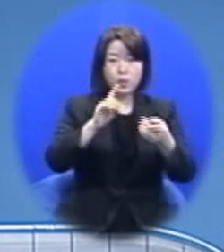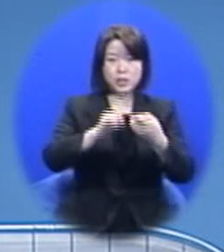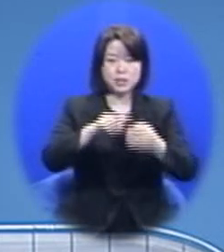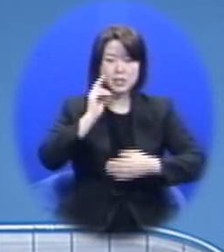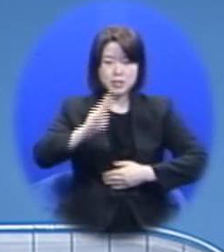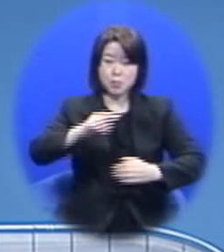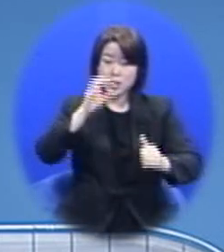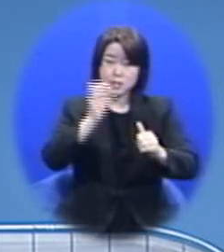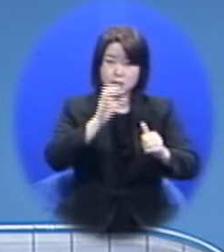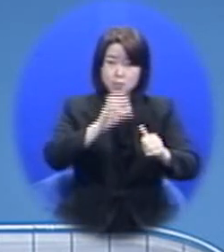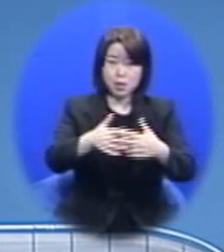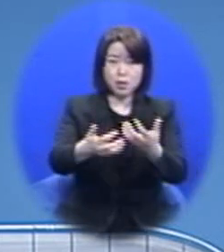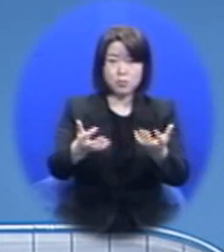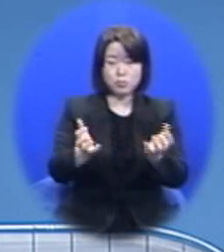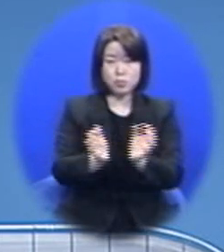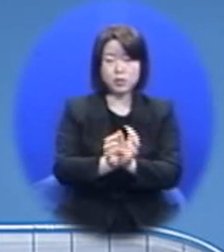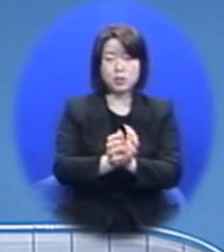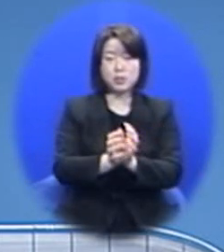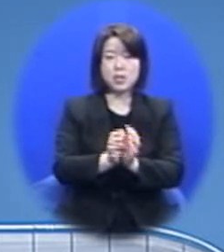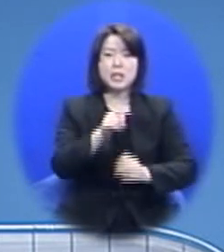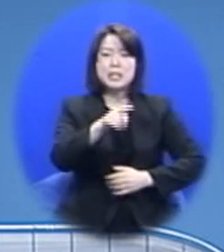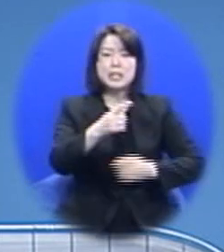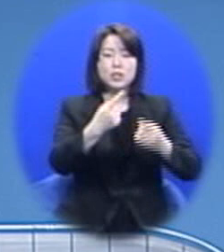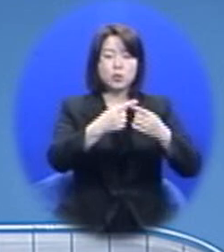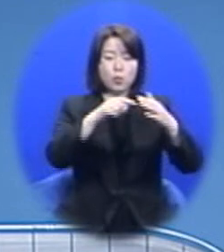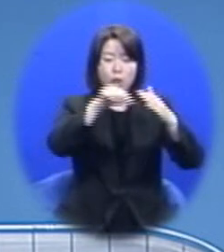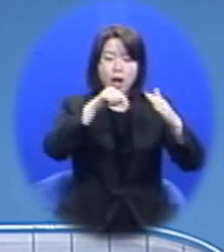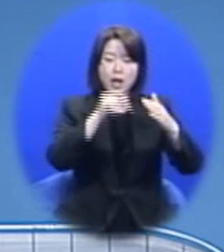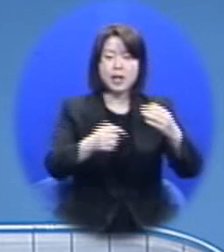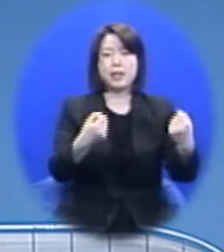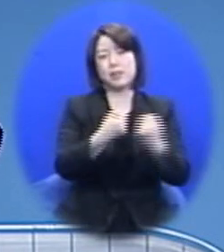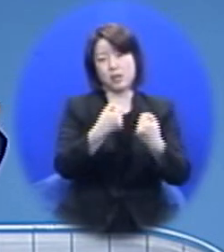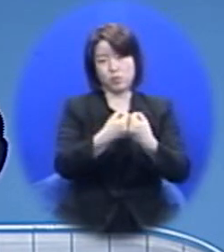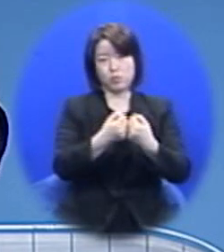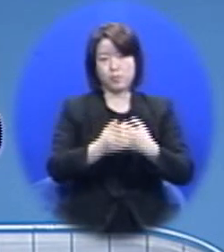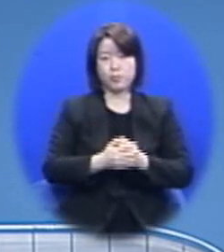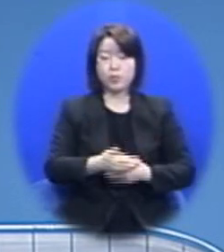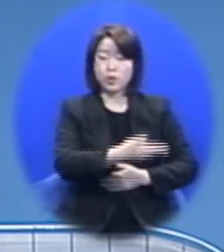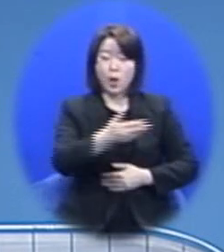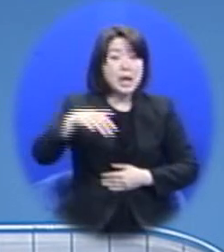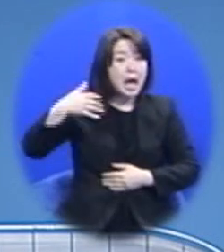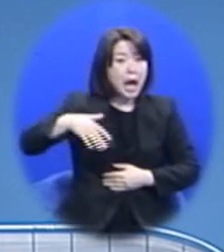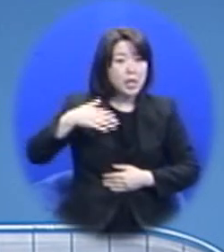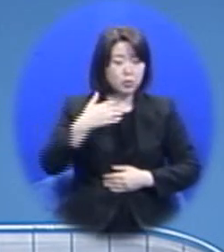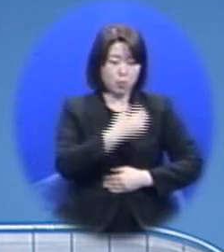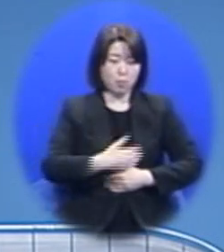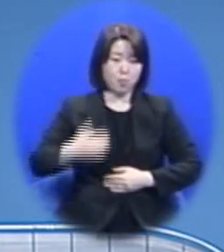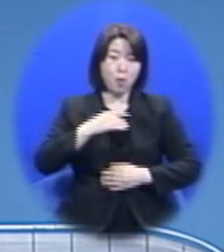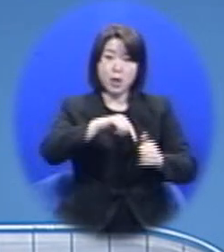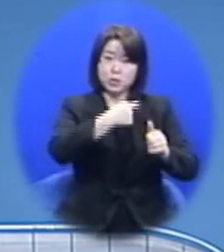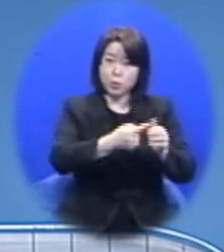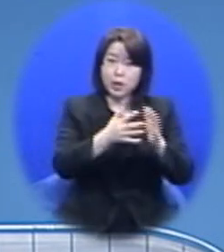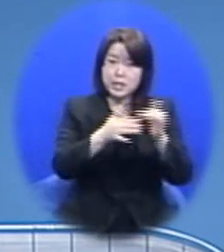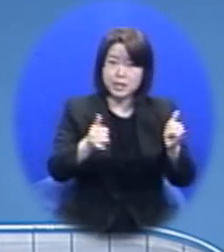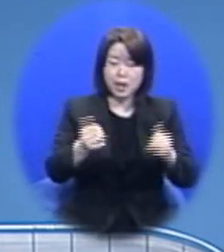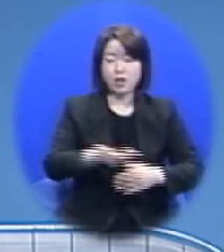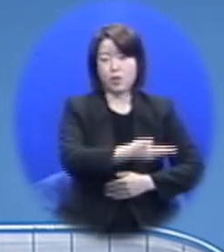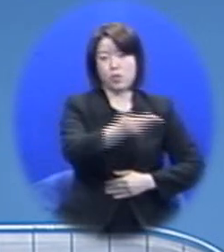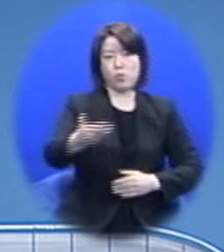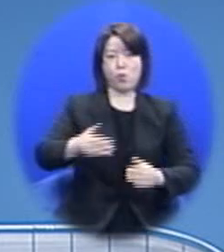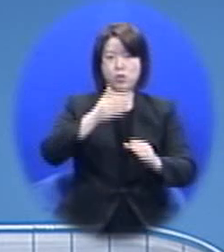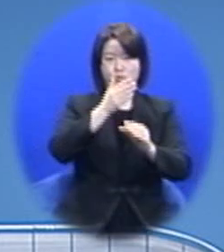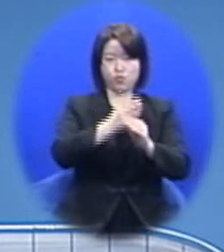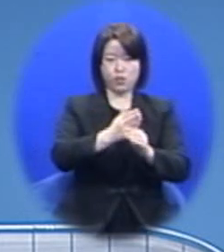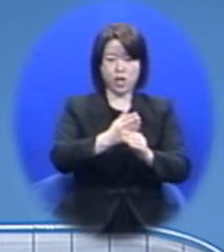부분이 바로 고린도 교회의 다툼이었습니다. 너희는 아직도 육신에 속한 자로다. 너희 가운데